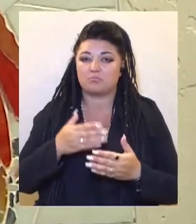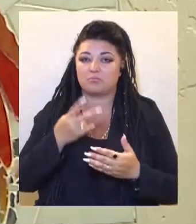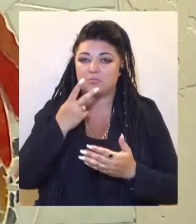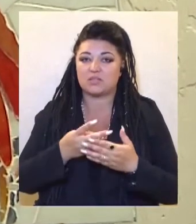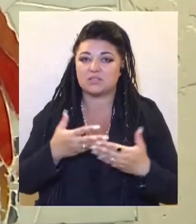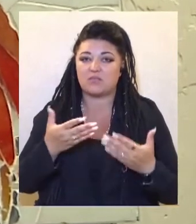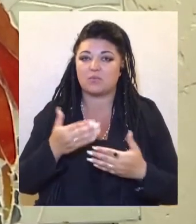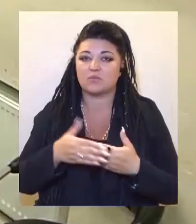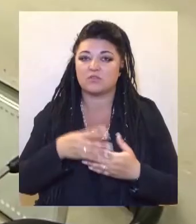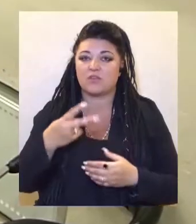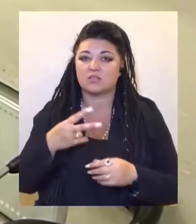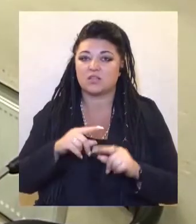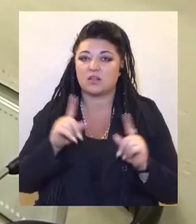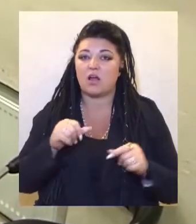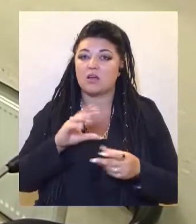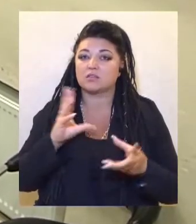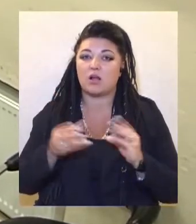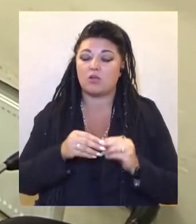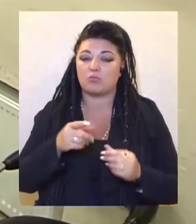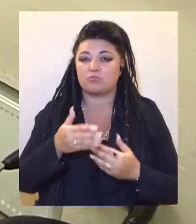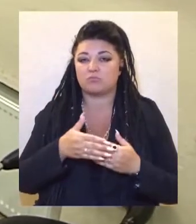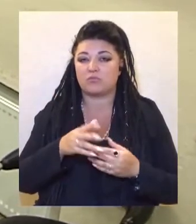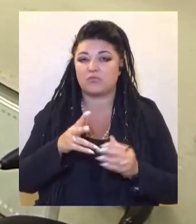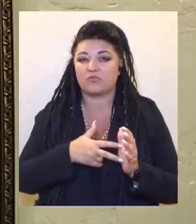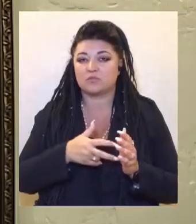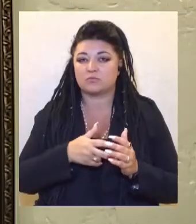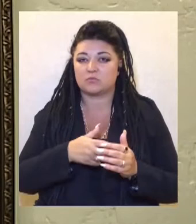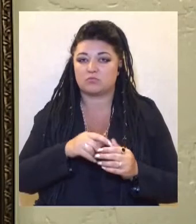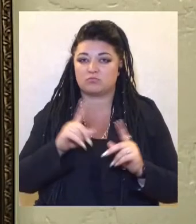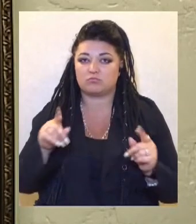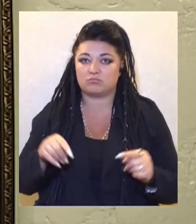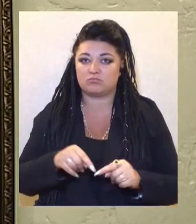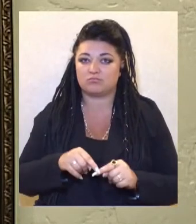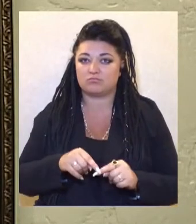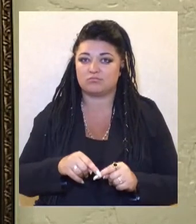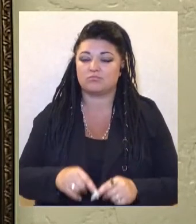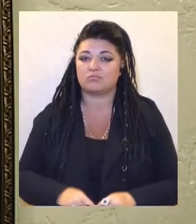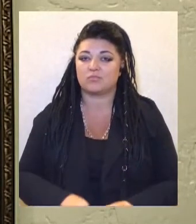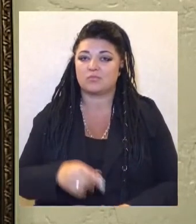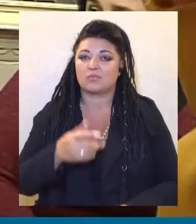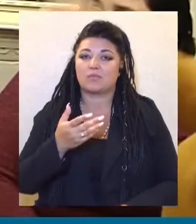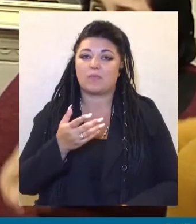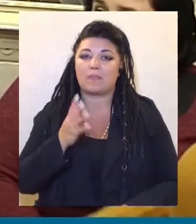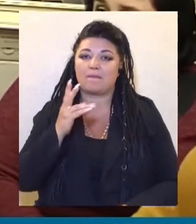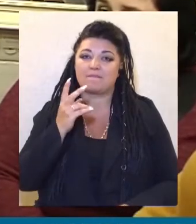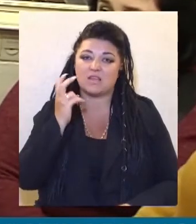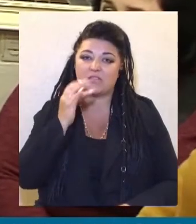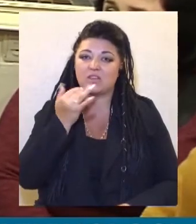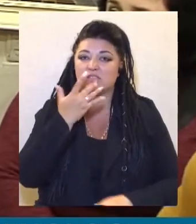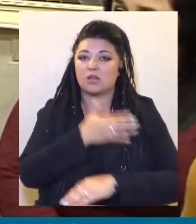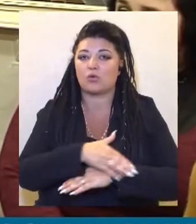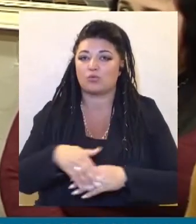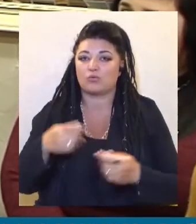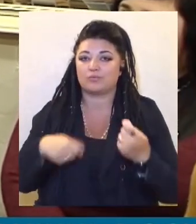а загалом жінка створила майже 30 робіт. Частина з них зараз знаходиться в особистих колекціях в Україні та за кордоном. Ну так красиво